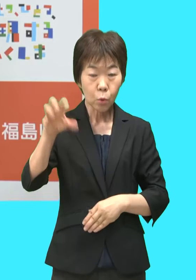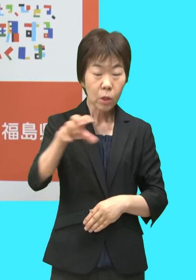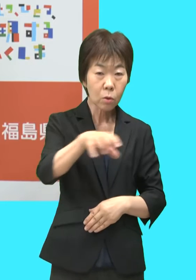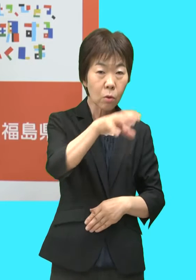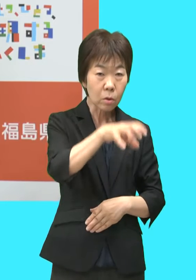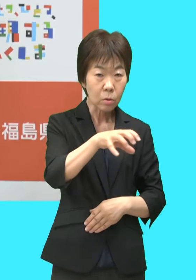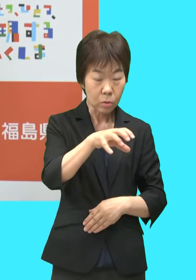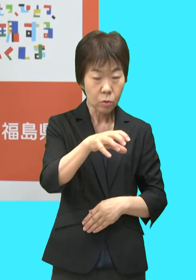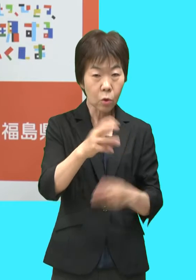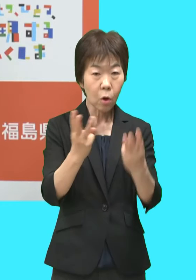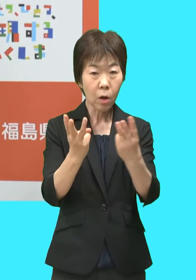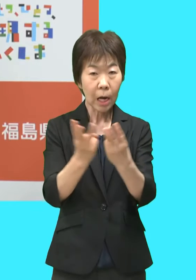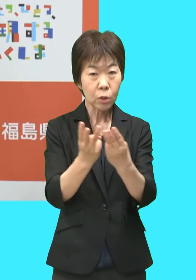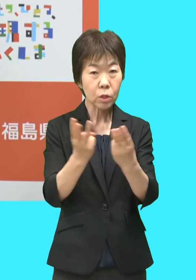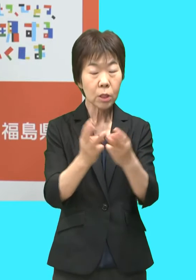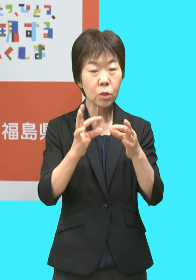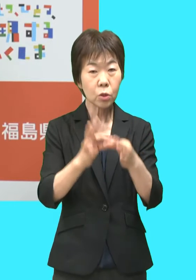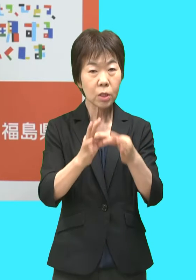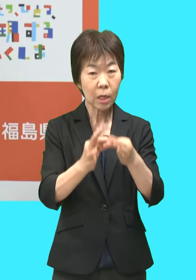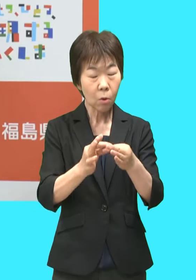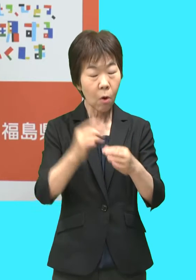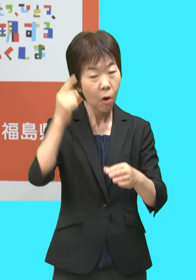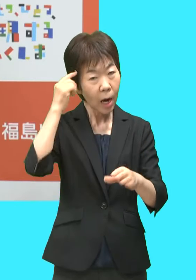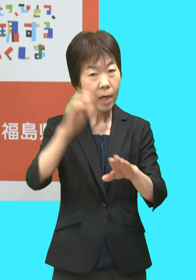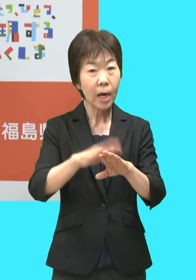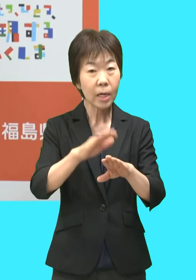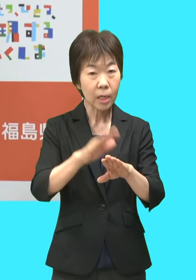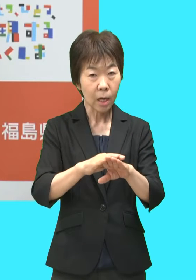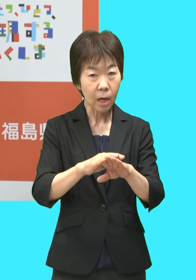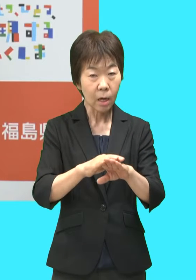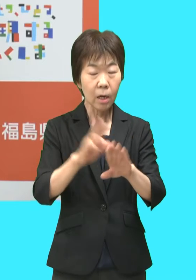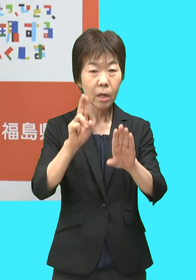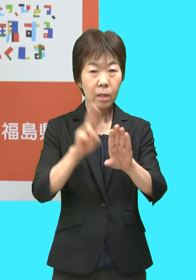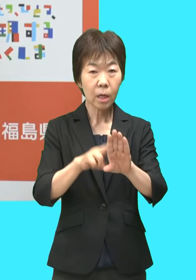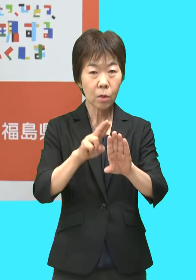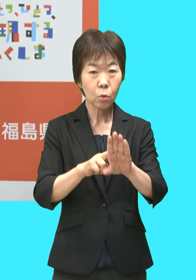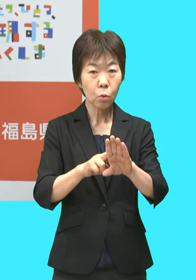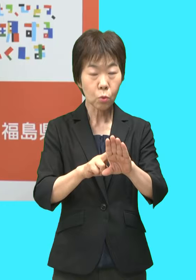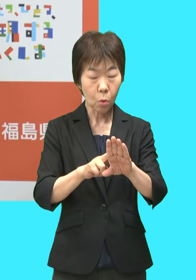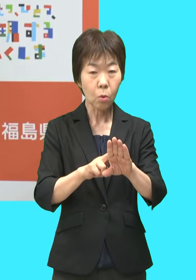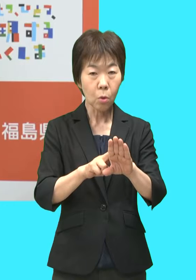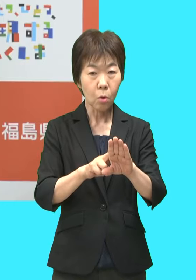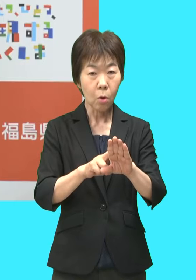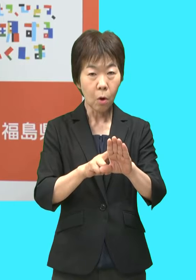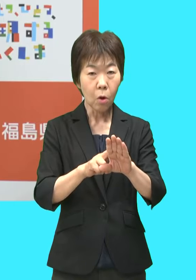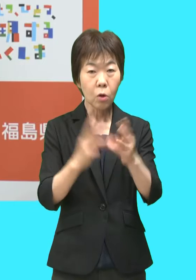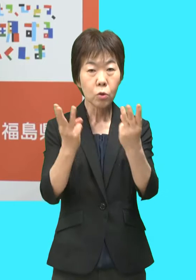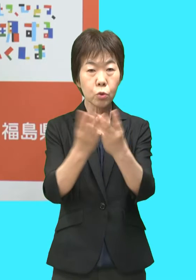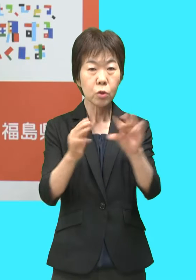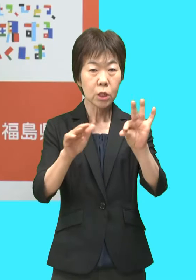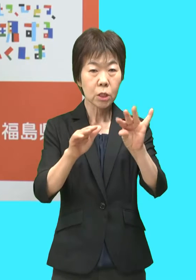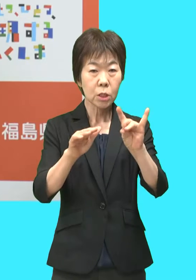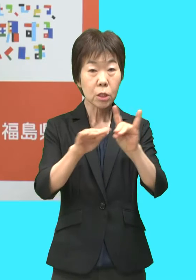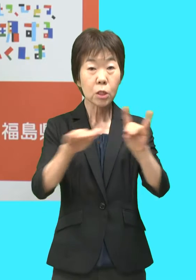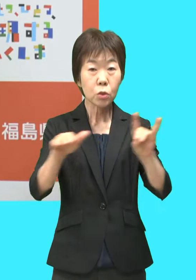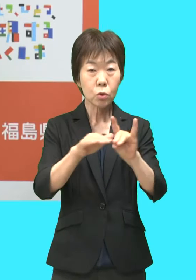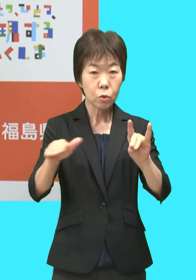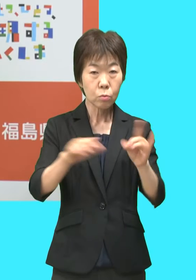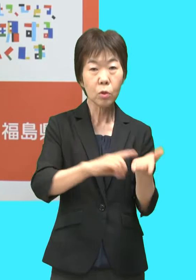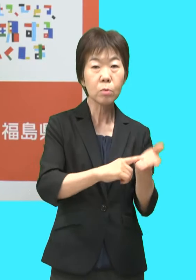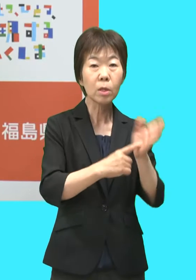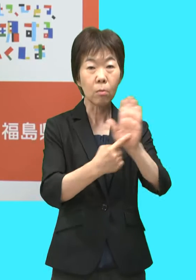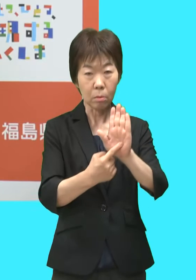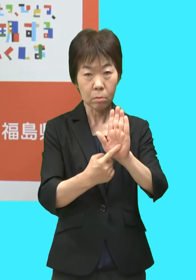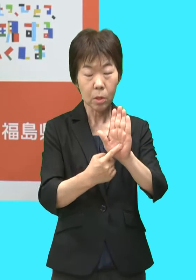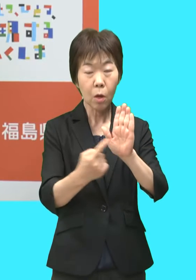確保病床についての考え方、検討の仕方についての一定の数値基準も示されております。それ